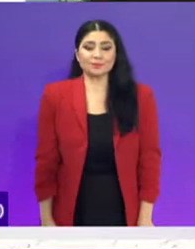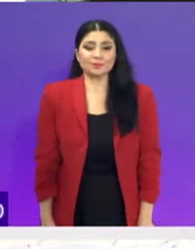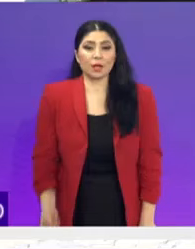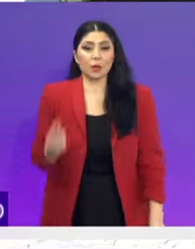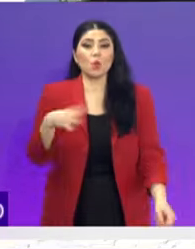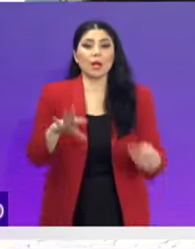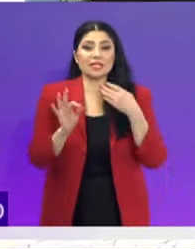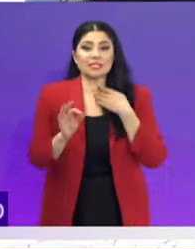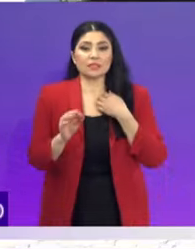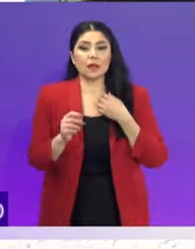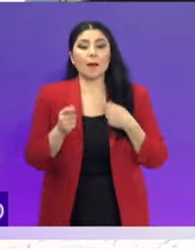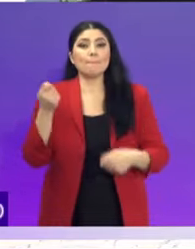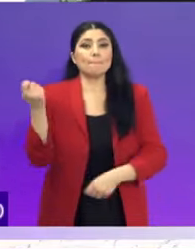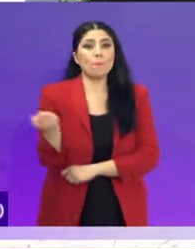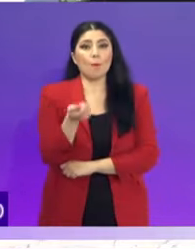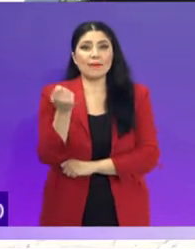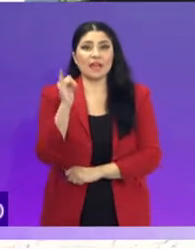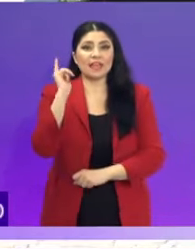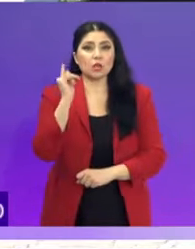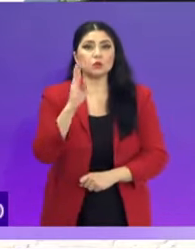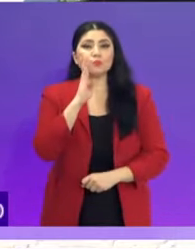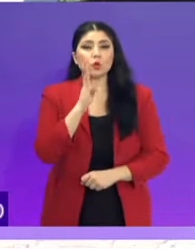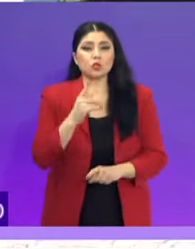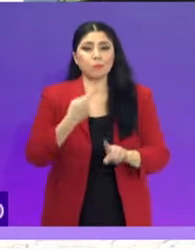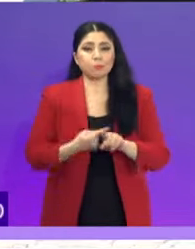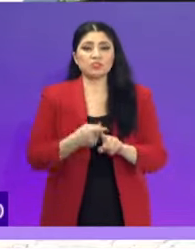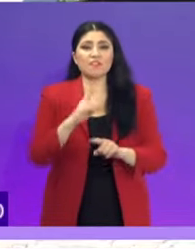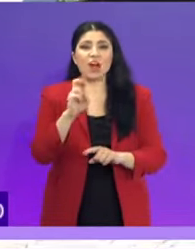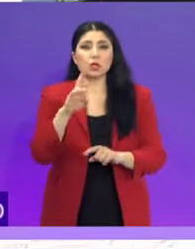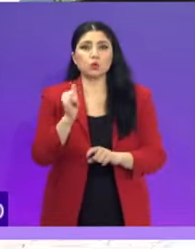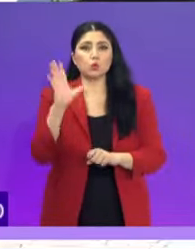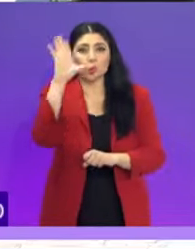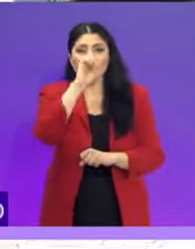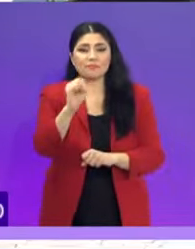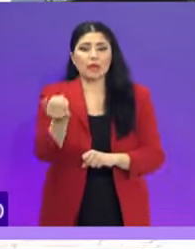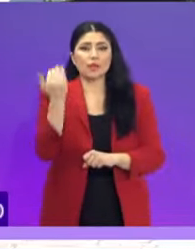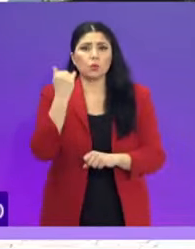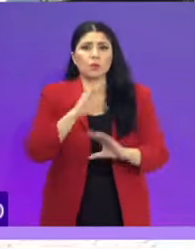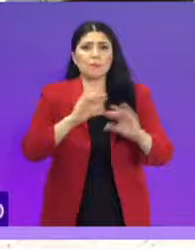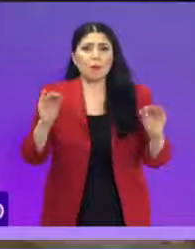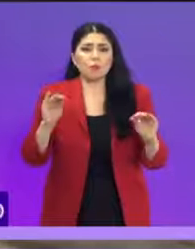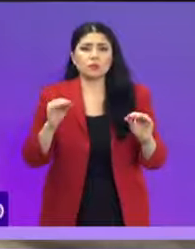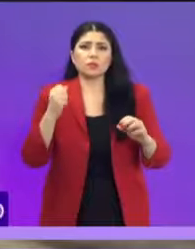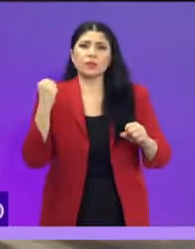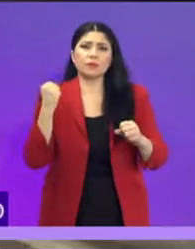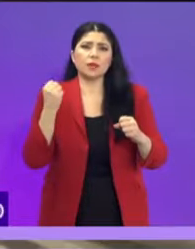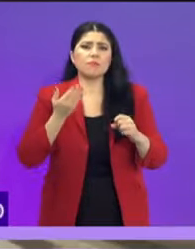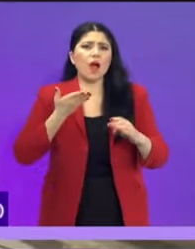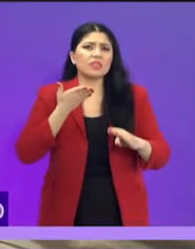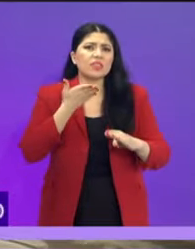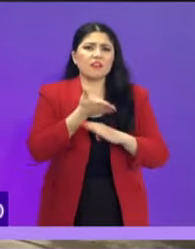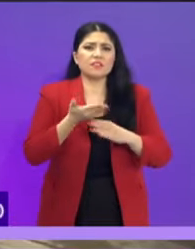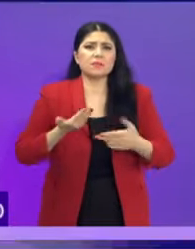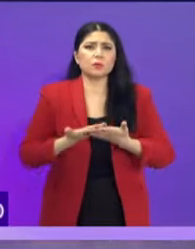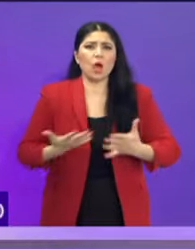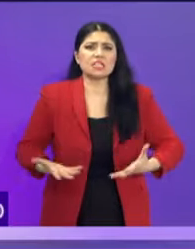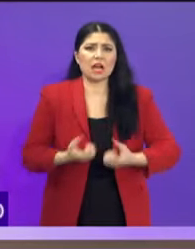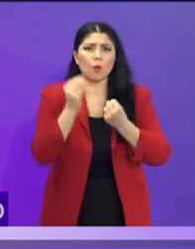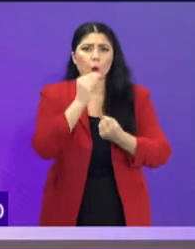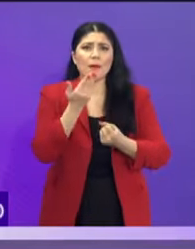Bun găsit! Pompierii din Iași, Botoșani și Vaslui au avut noaptea trecută 10 de misiuni de salvare a unor oameni care au